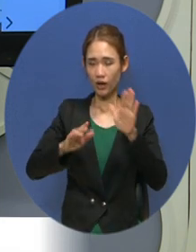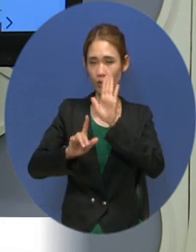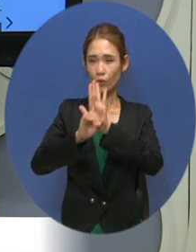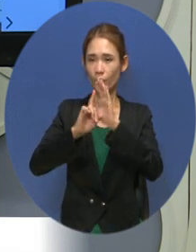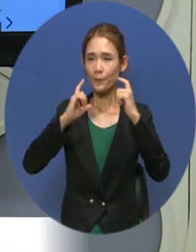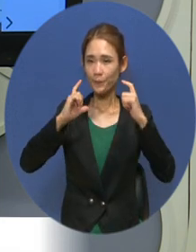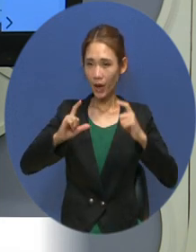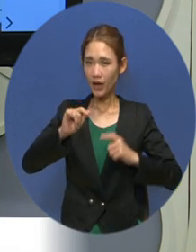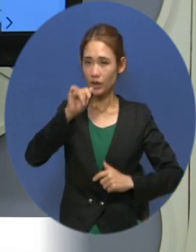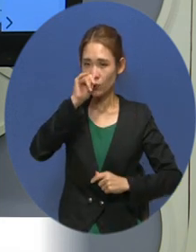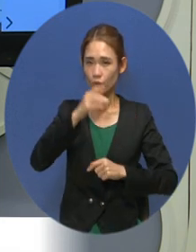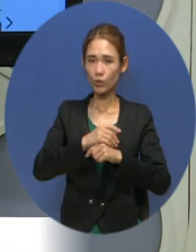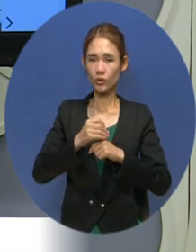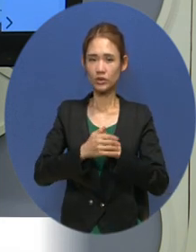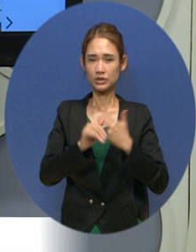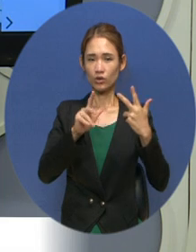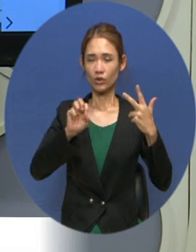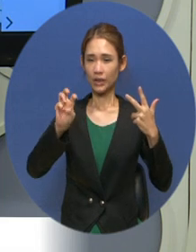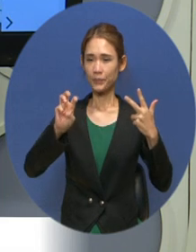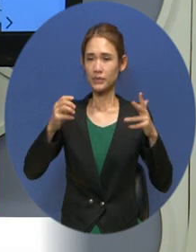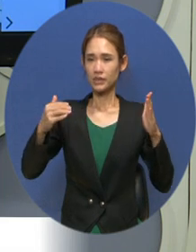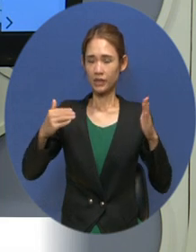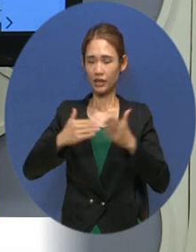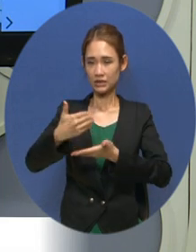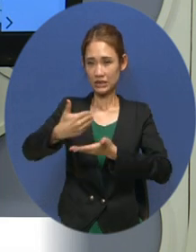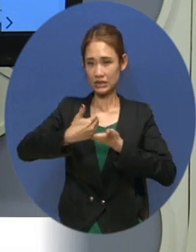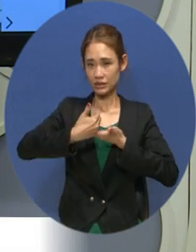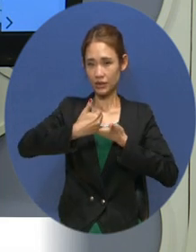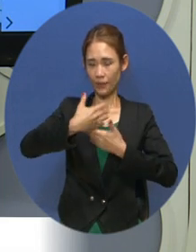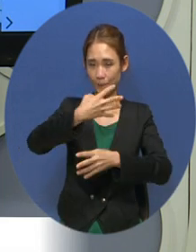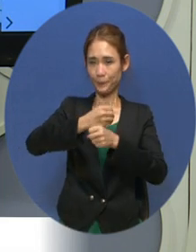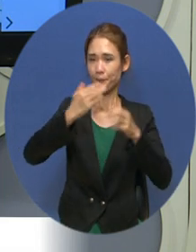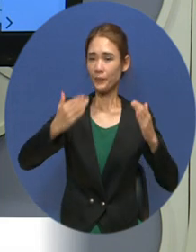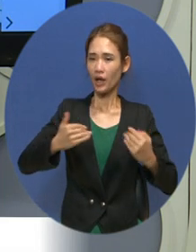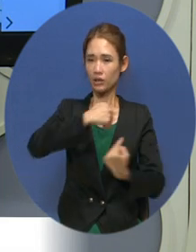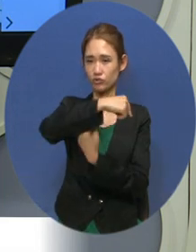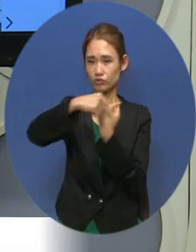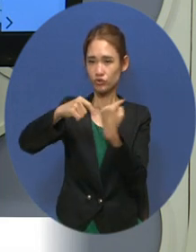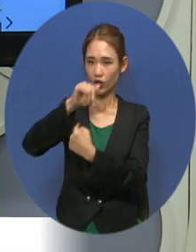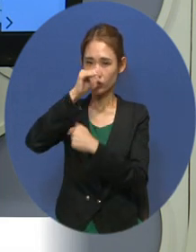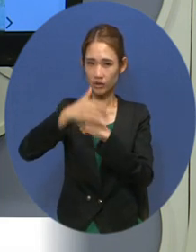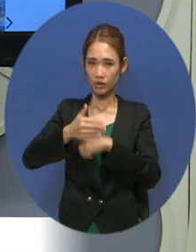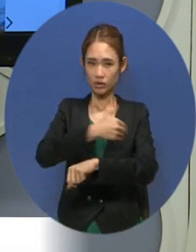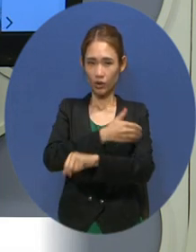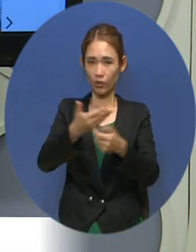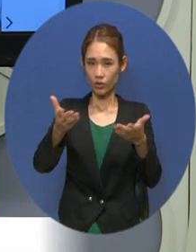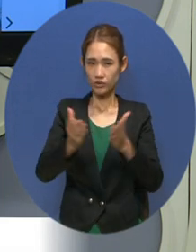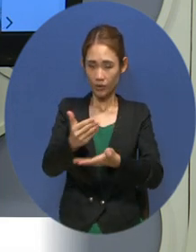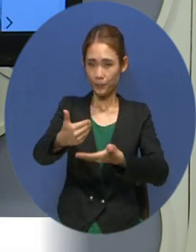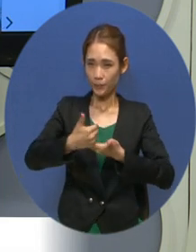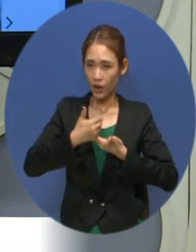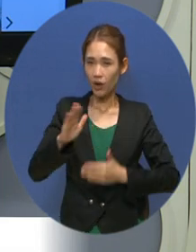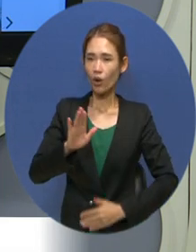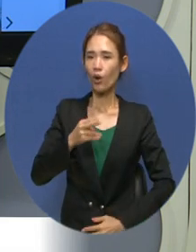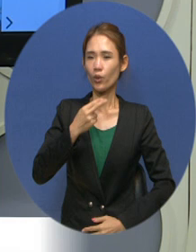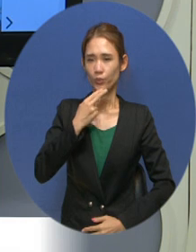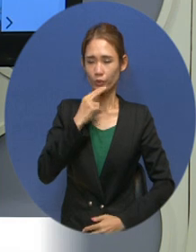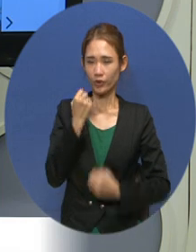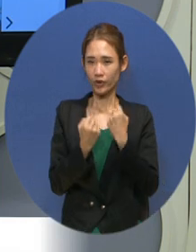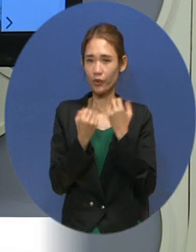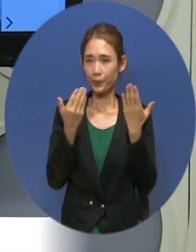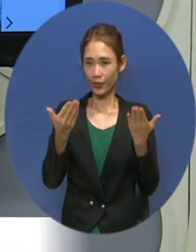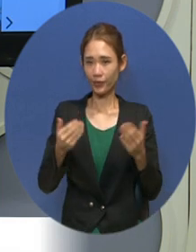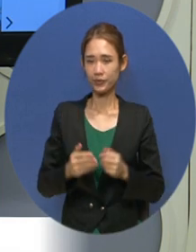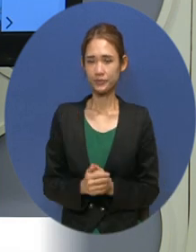지난달 30일까지 이재기 기간을 운영했지만 노사 단체 의 이의 제기는 없었다는 설명입니다